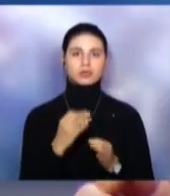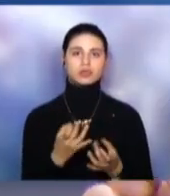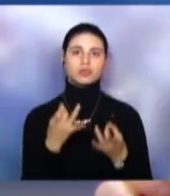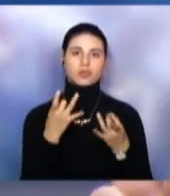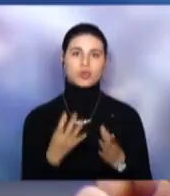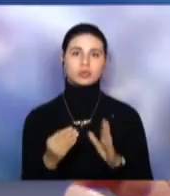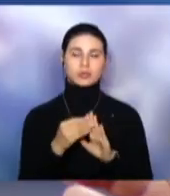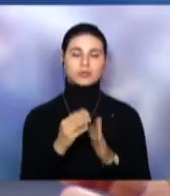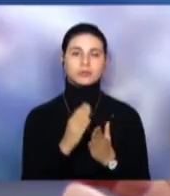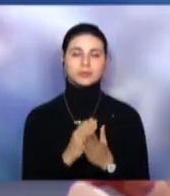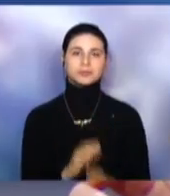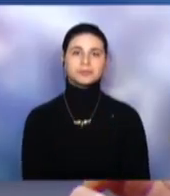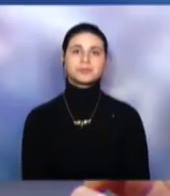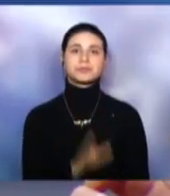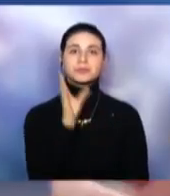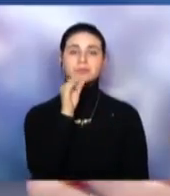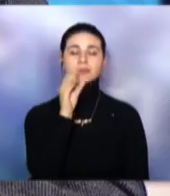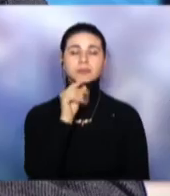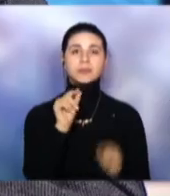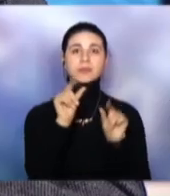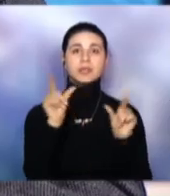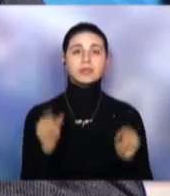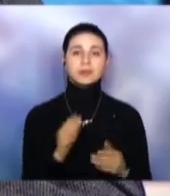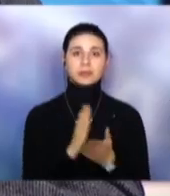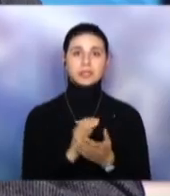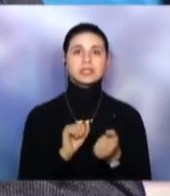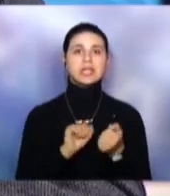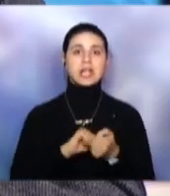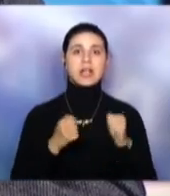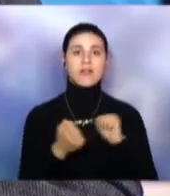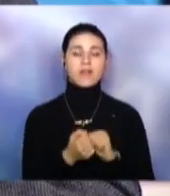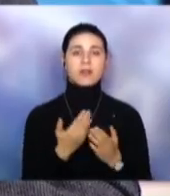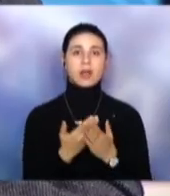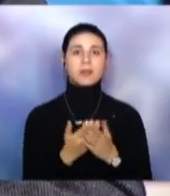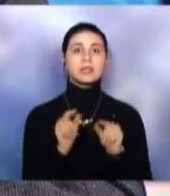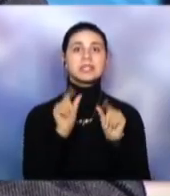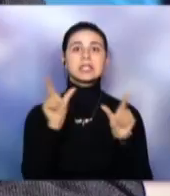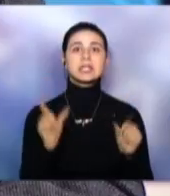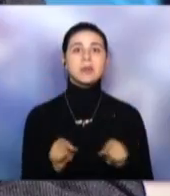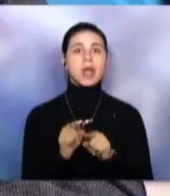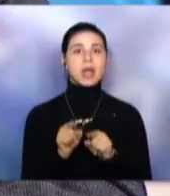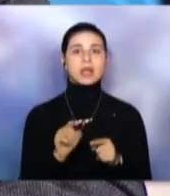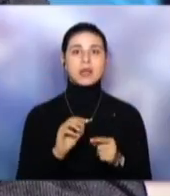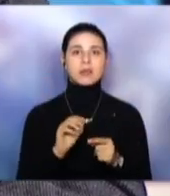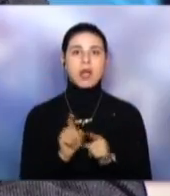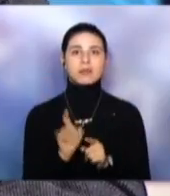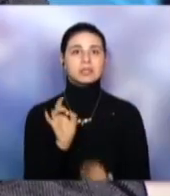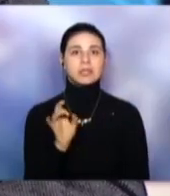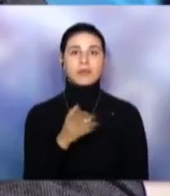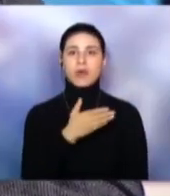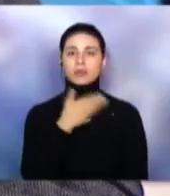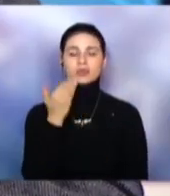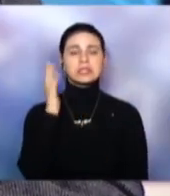გამოვლინება. თირკმელკენჭოვანი დაავადება უშუალოდ თუ ის თირკმის ფუნქციას არ შელახავს, არ გახლავთ წნევის მიზეზი, ასე რომ